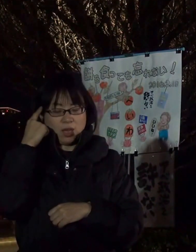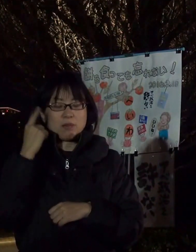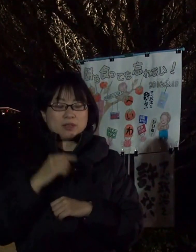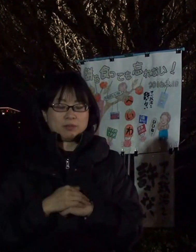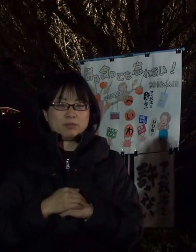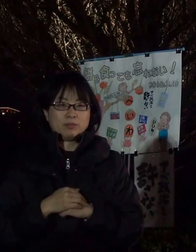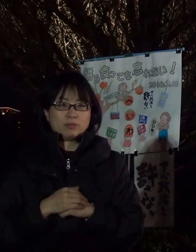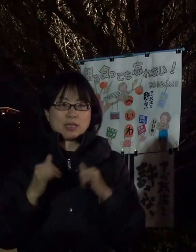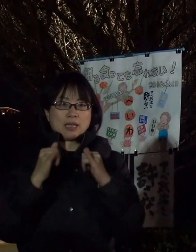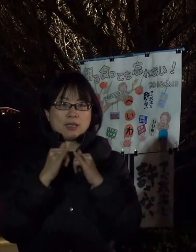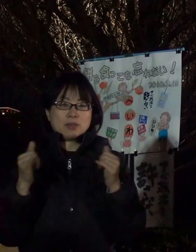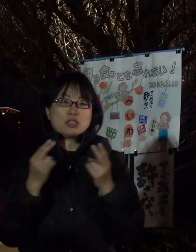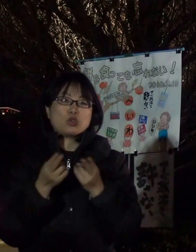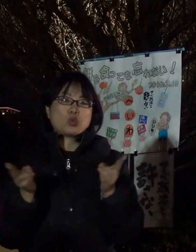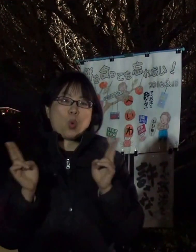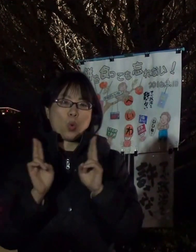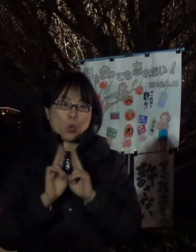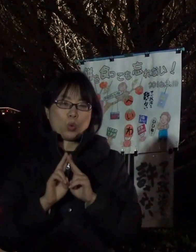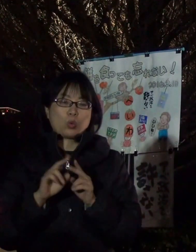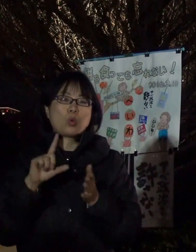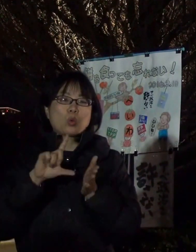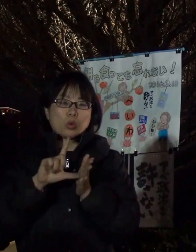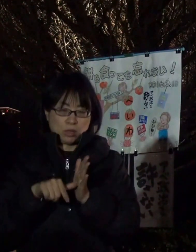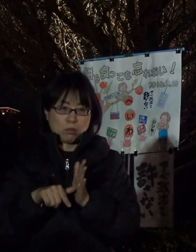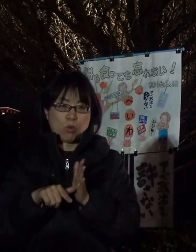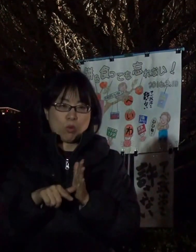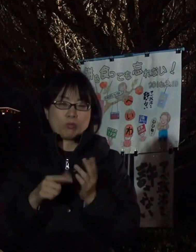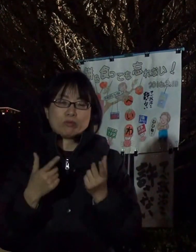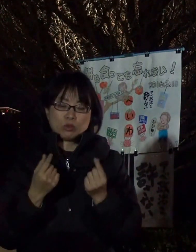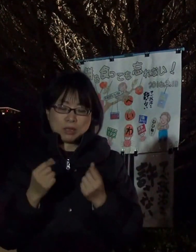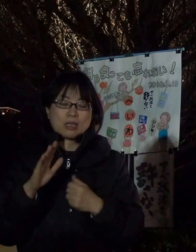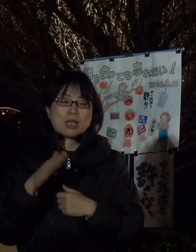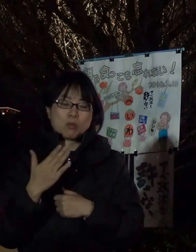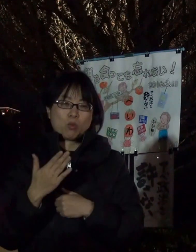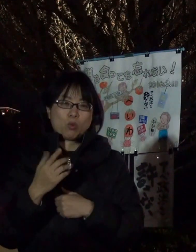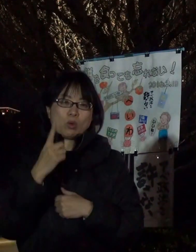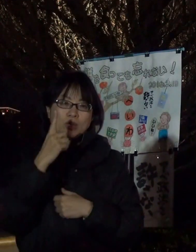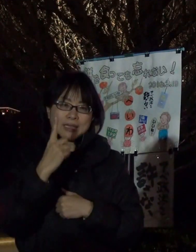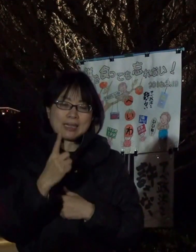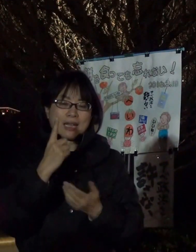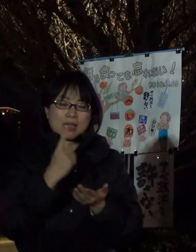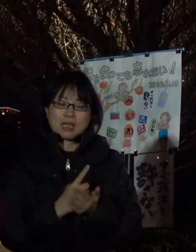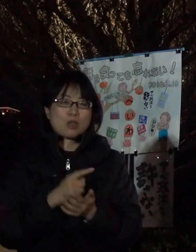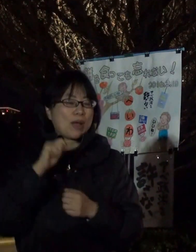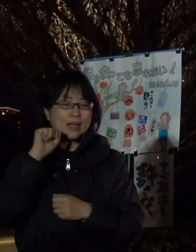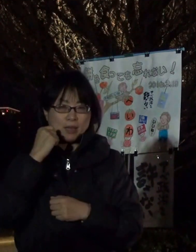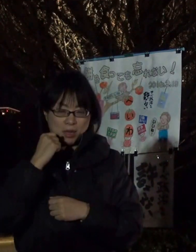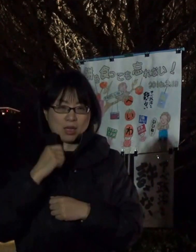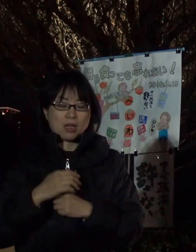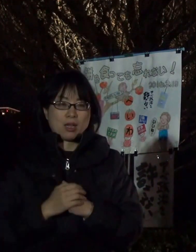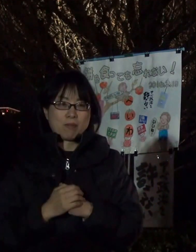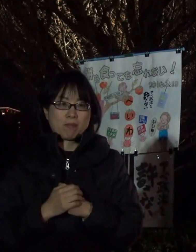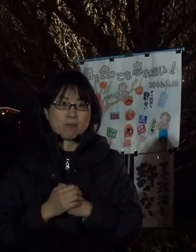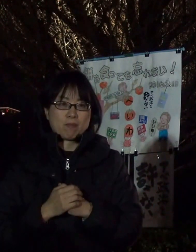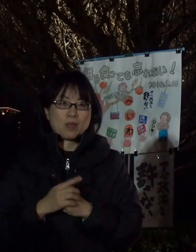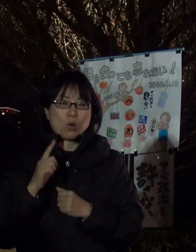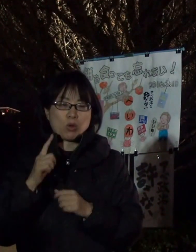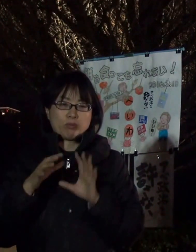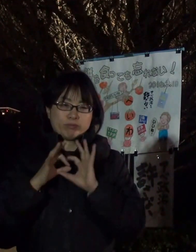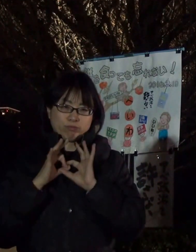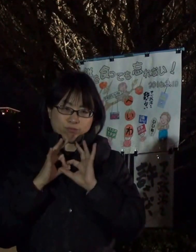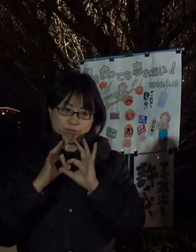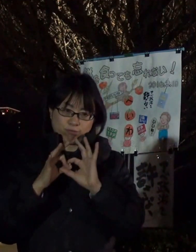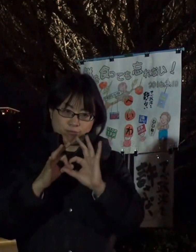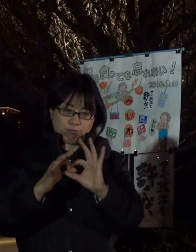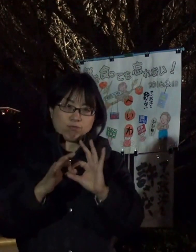民主党の時もそうだったんですけど一回こっきりじゃダメなんですね。これをずっとあの自民党